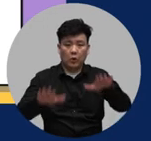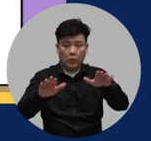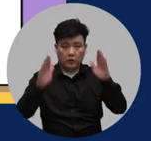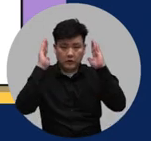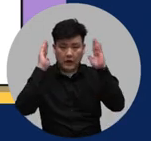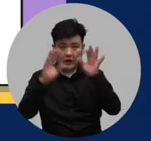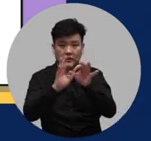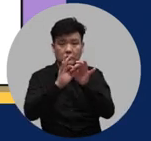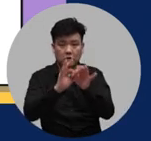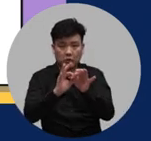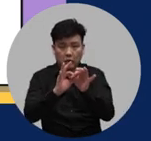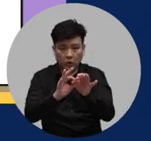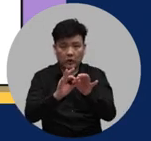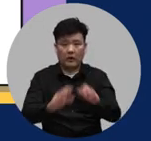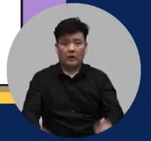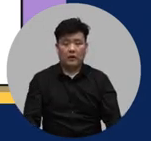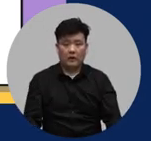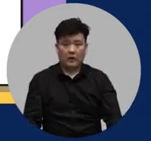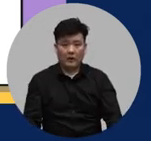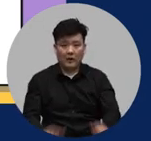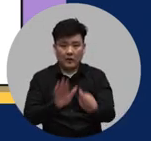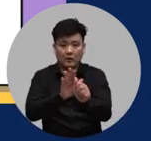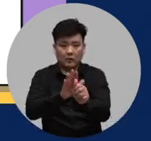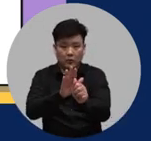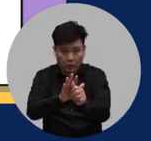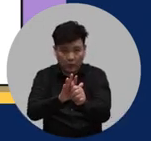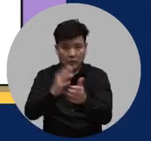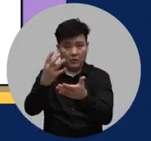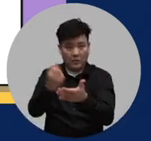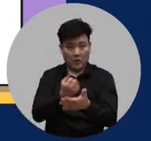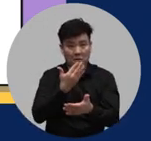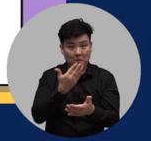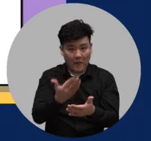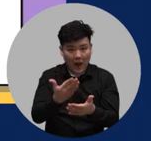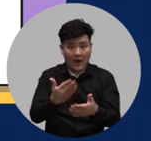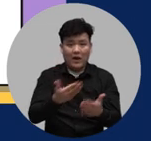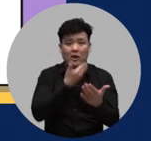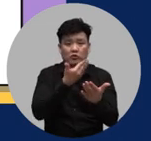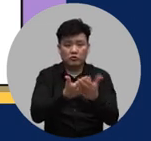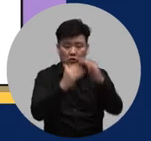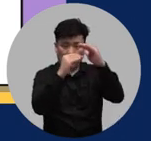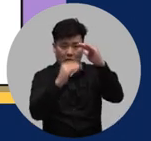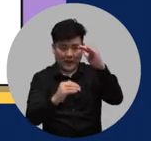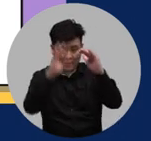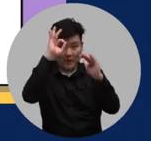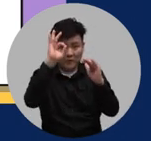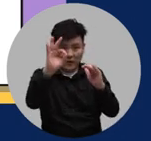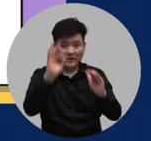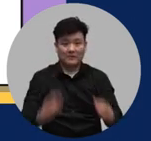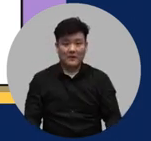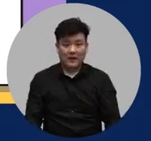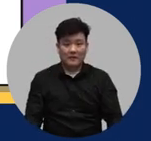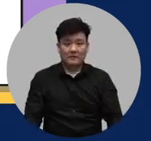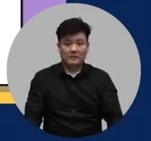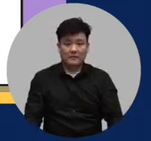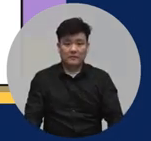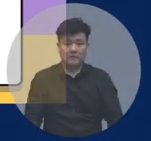오늘 학습을 통해 실무에 도움이 되는 정보를 많이 얻으셨나요? 주요 내용을 살펴보세요.